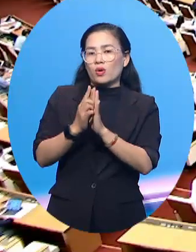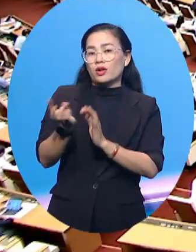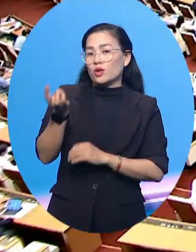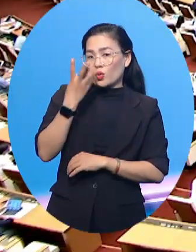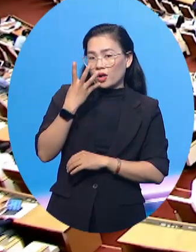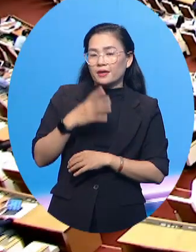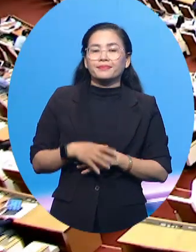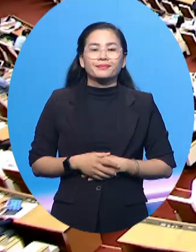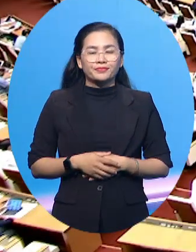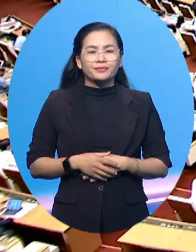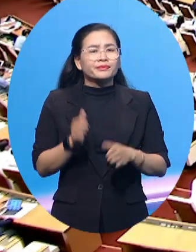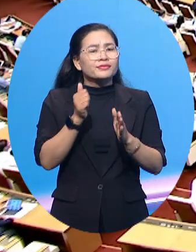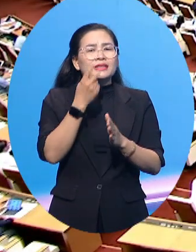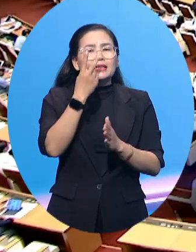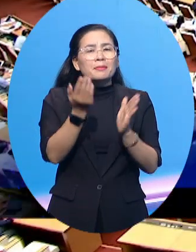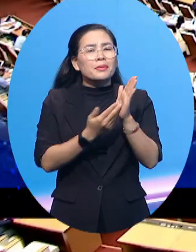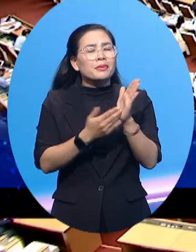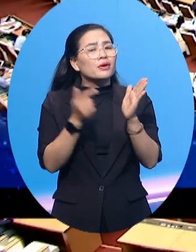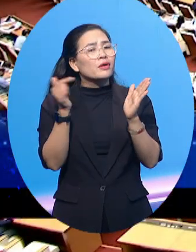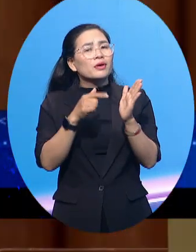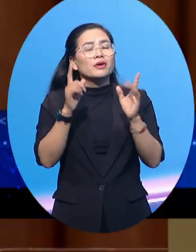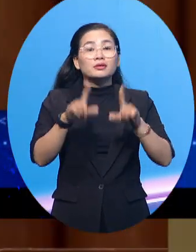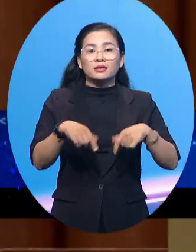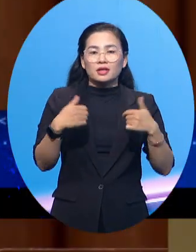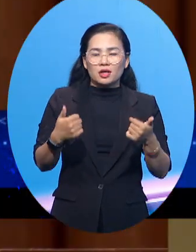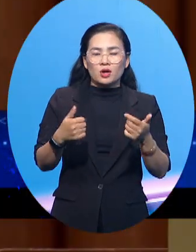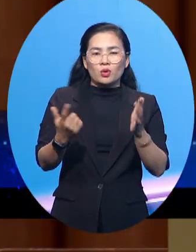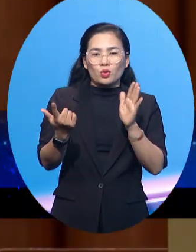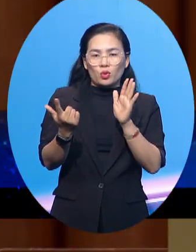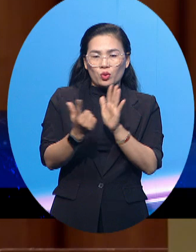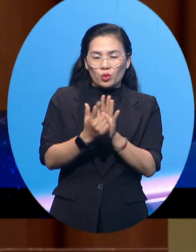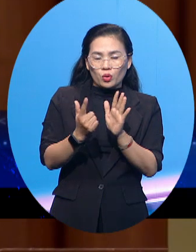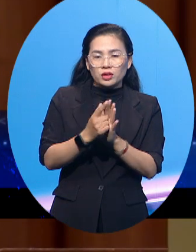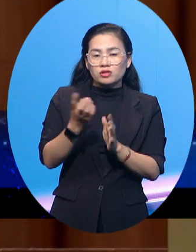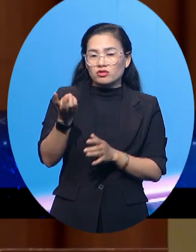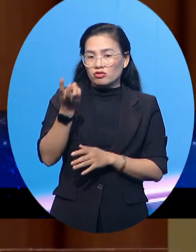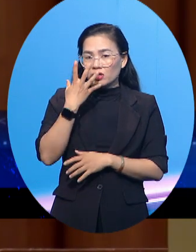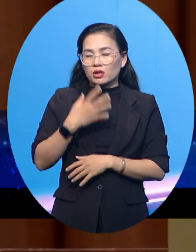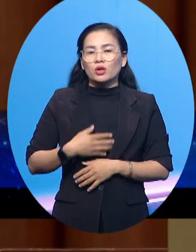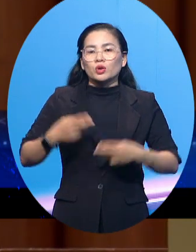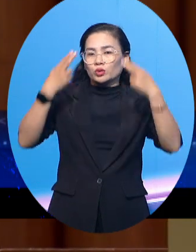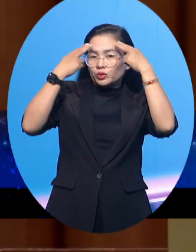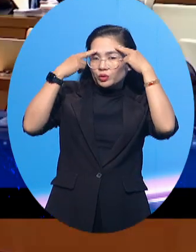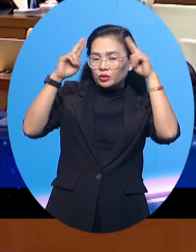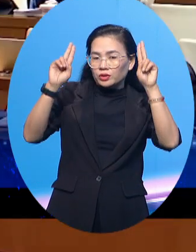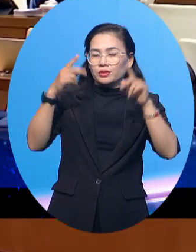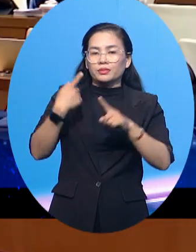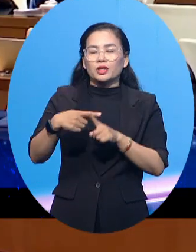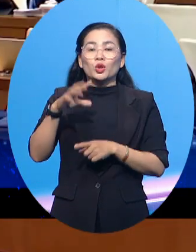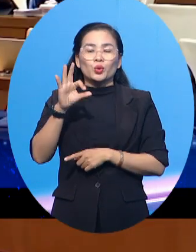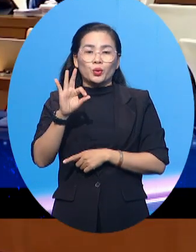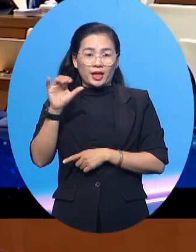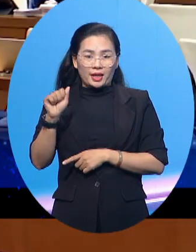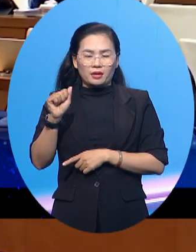trình bay báo cáo giải trin tiếp thu chỉnh lý dự thảo luật sử đổi bổ sung một số điều của luật dược chủ nhiệm ủy ban xã hội Nguyễn Thúy Anh cho biết